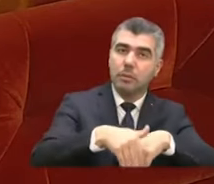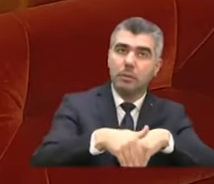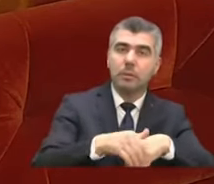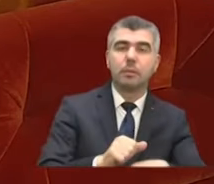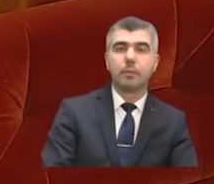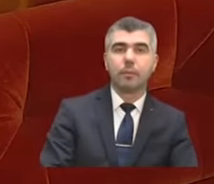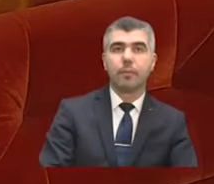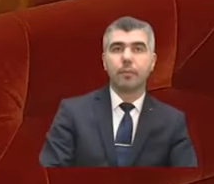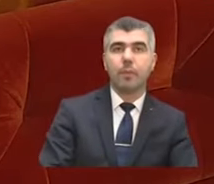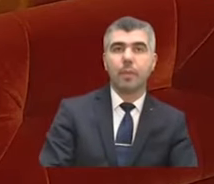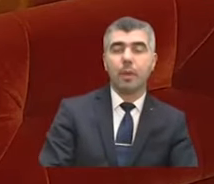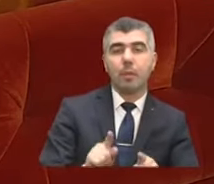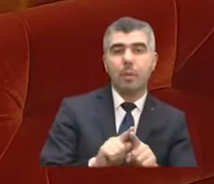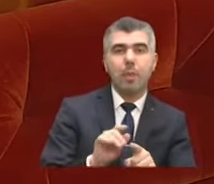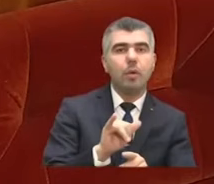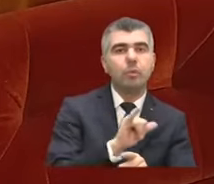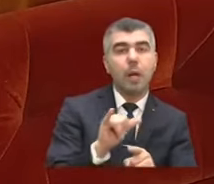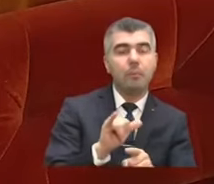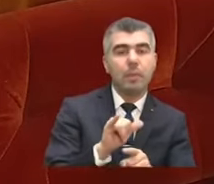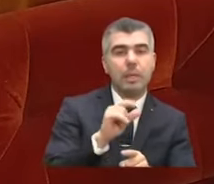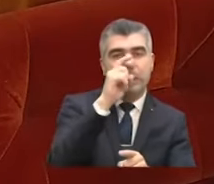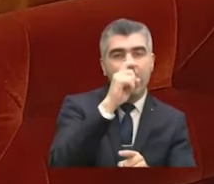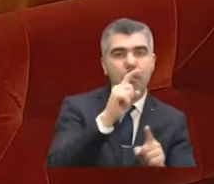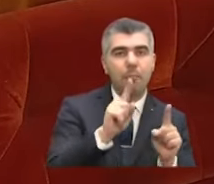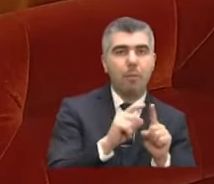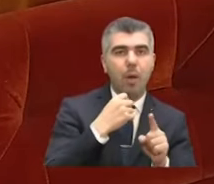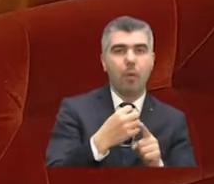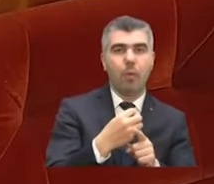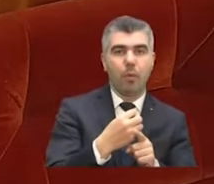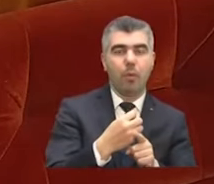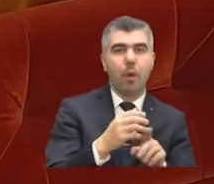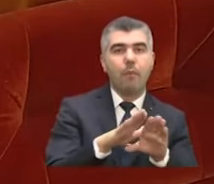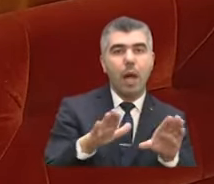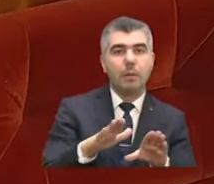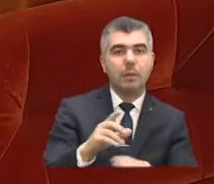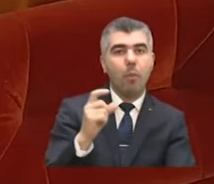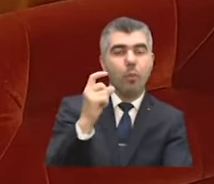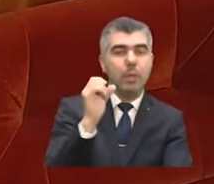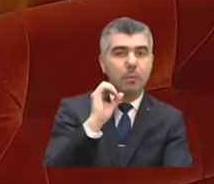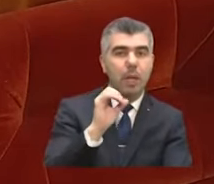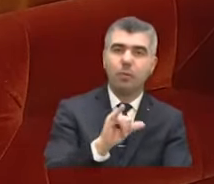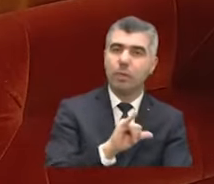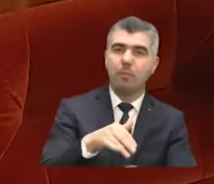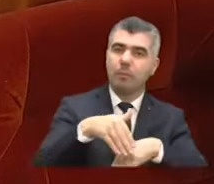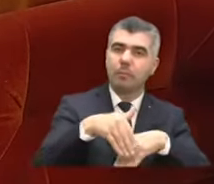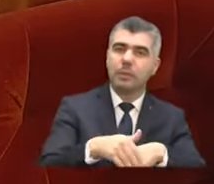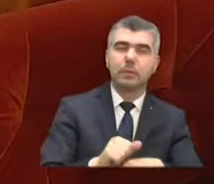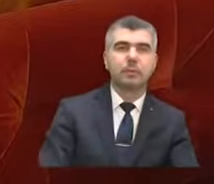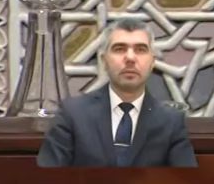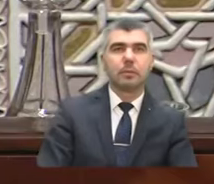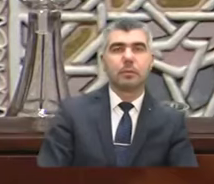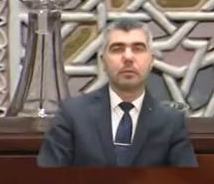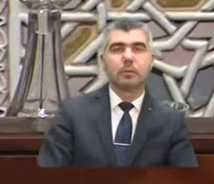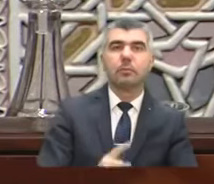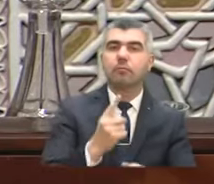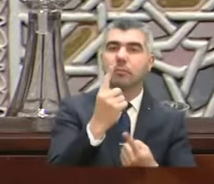شيء ولكن درناها. وما يمكنش على كل حال، ماشي الحل هو ملك يعني الاراضي الاوقاف بالنسبه للمقابر. شكرا.